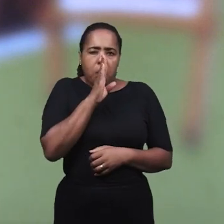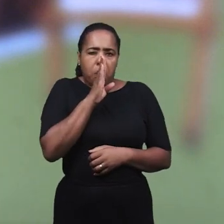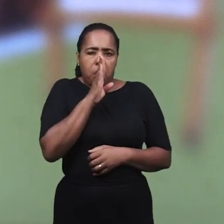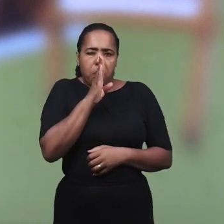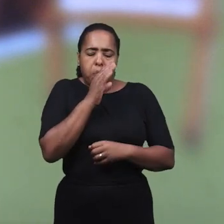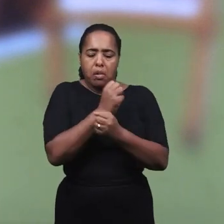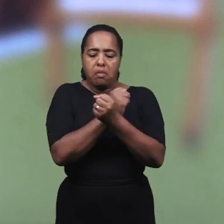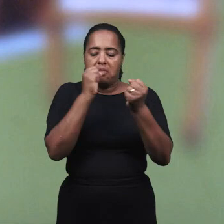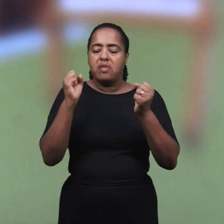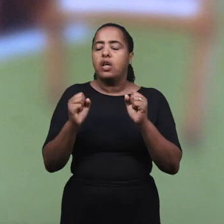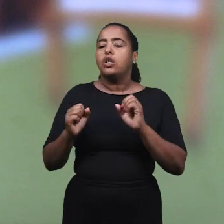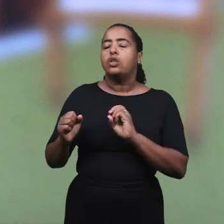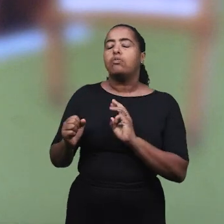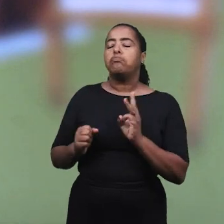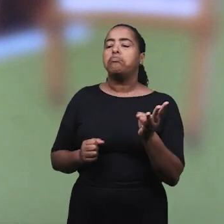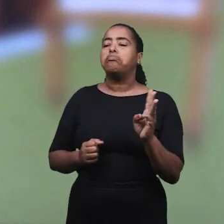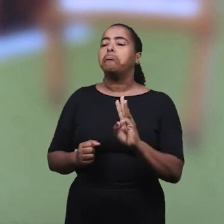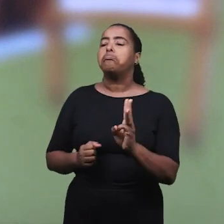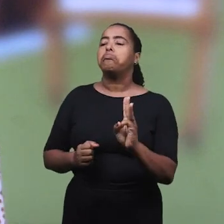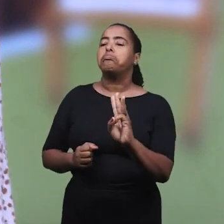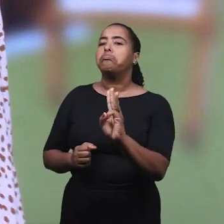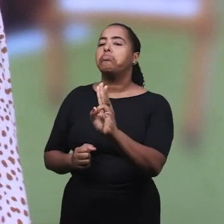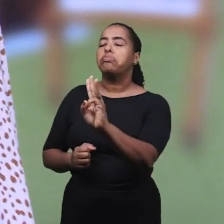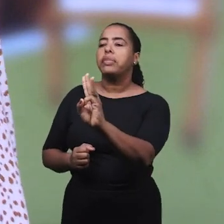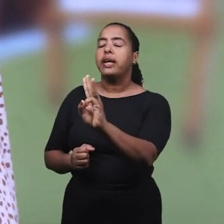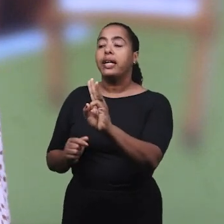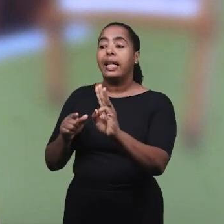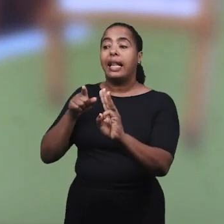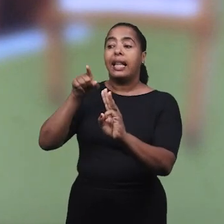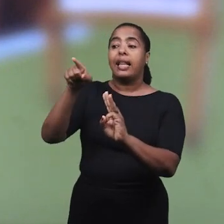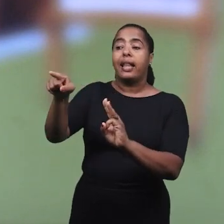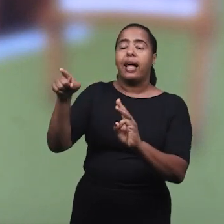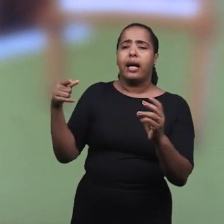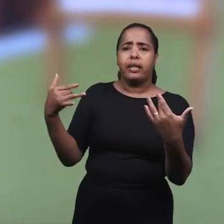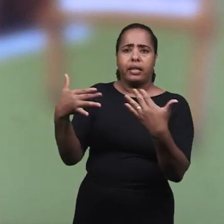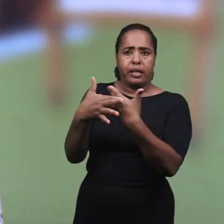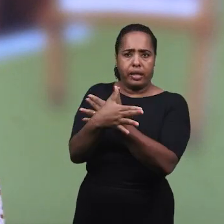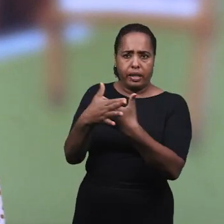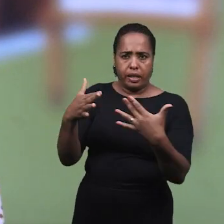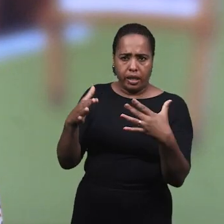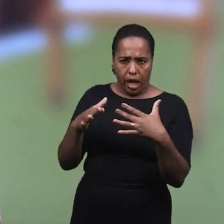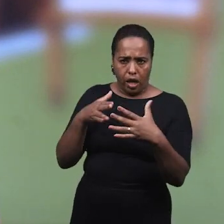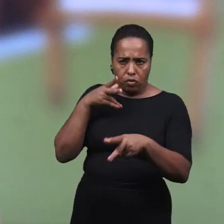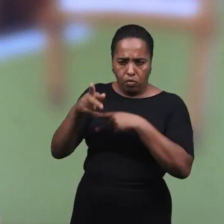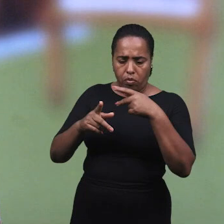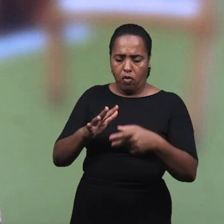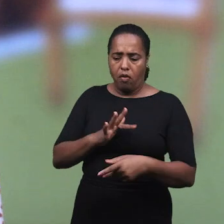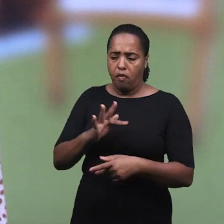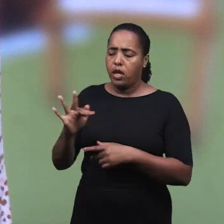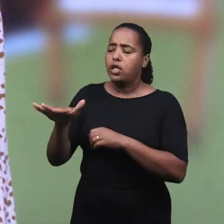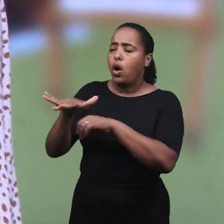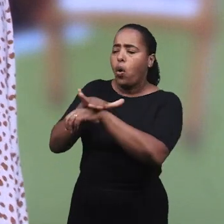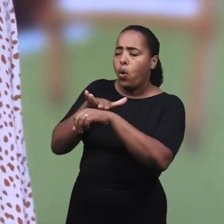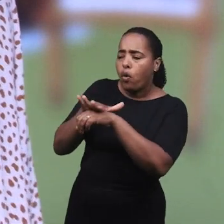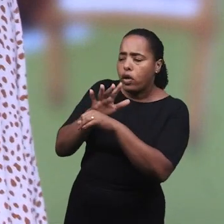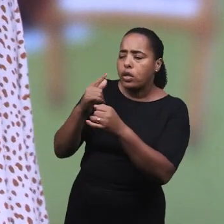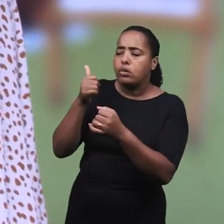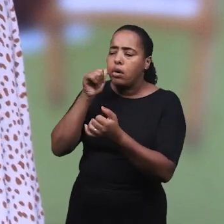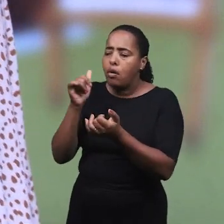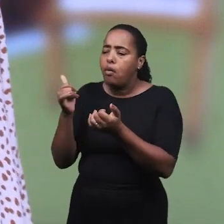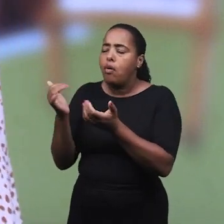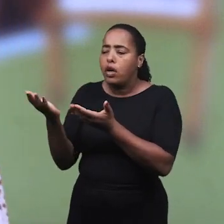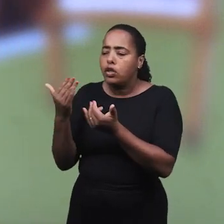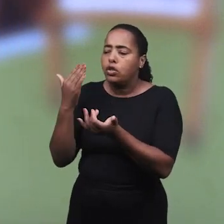à personne et est allé dans la ville de Timna. En arrivant à la ville des Philistins, ils ont parlé à la